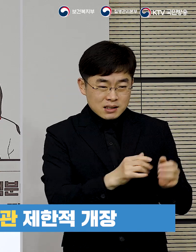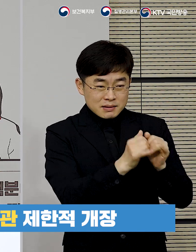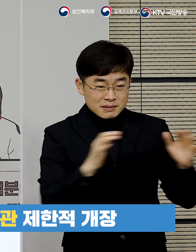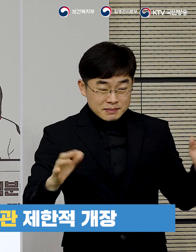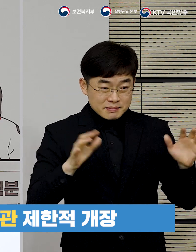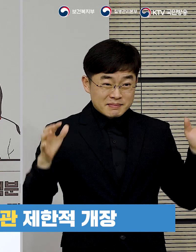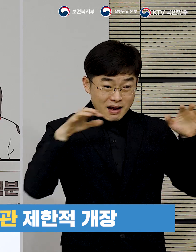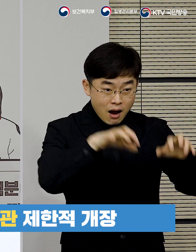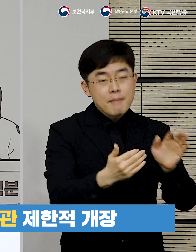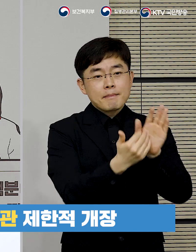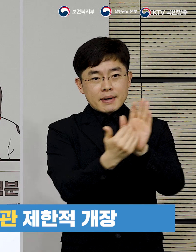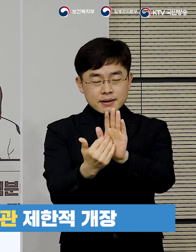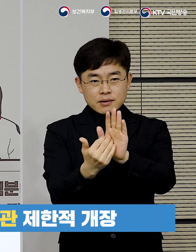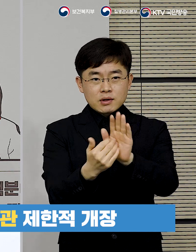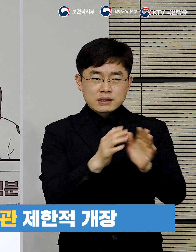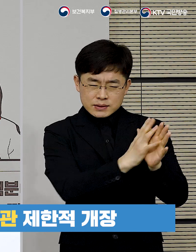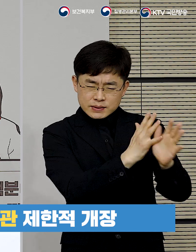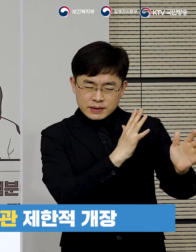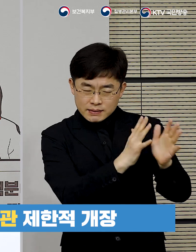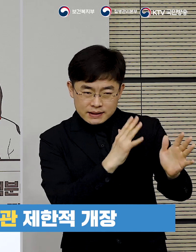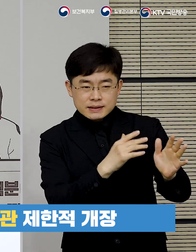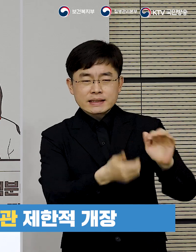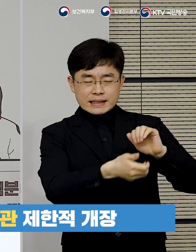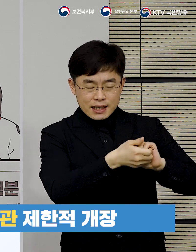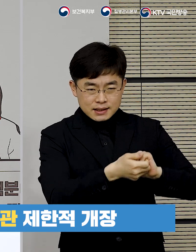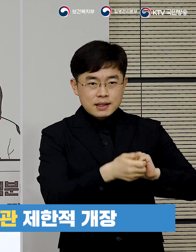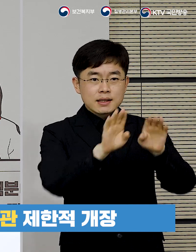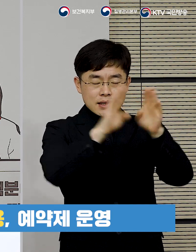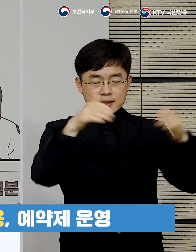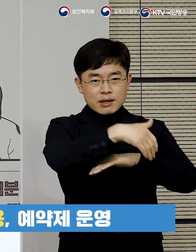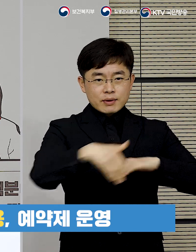서비스를 제한적으로 재개할 예정입니다.